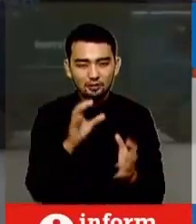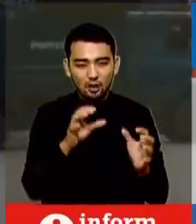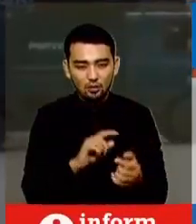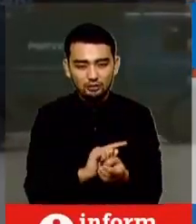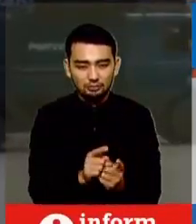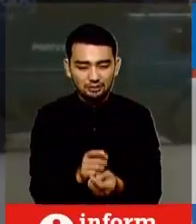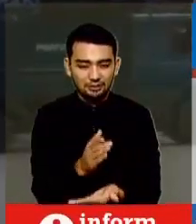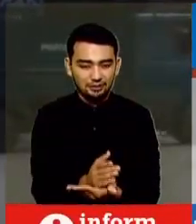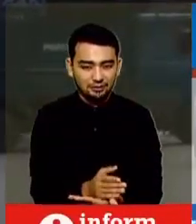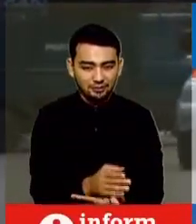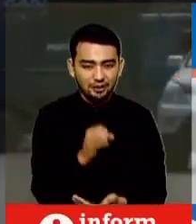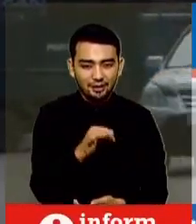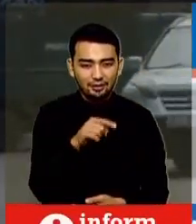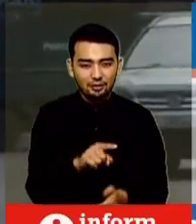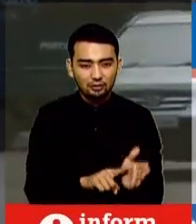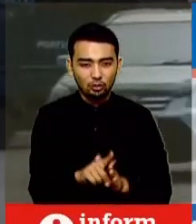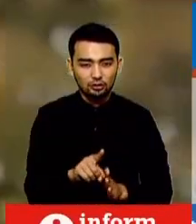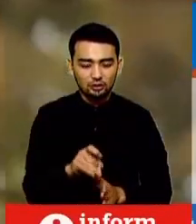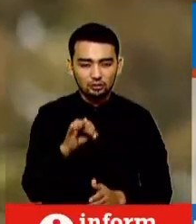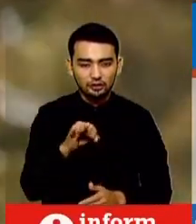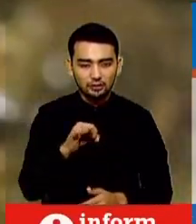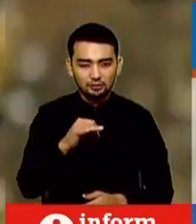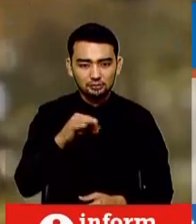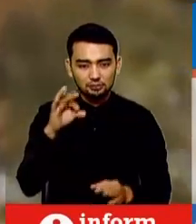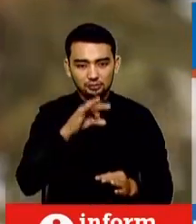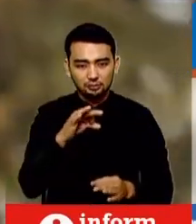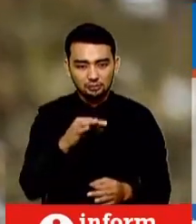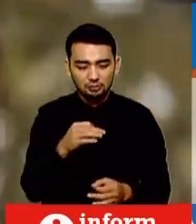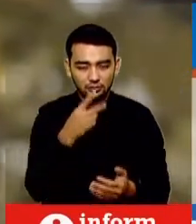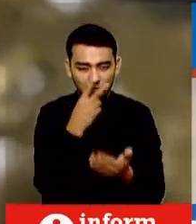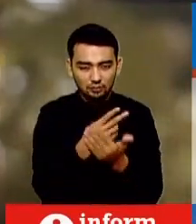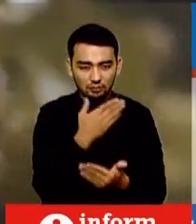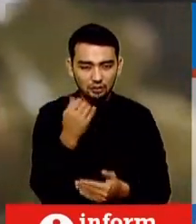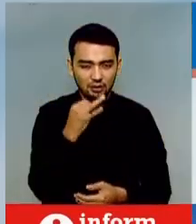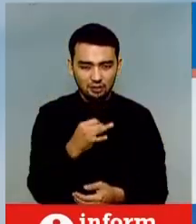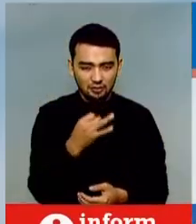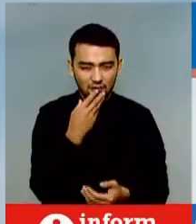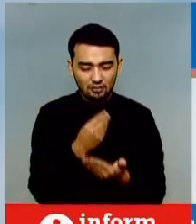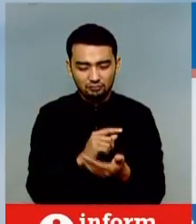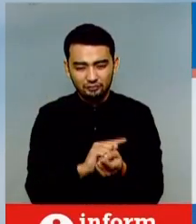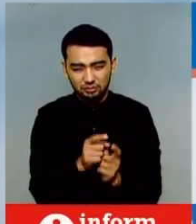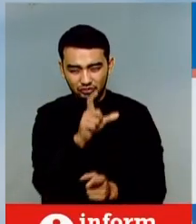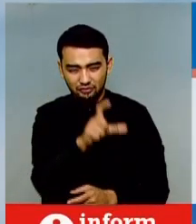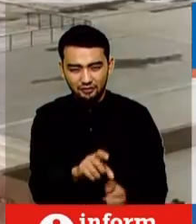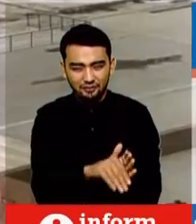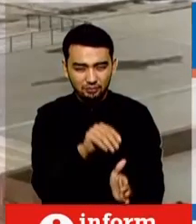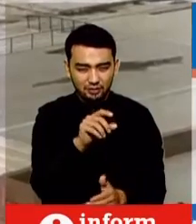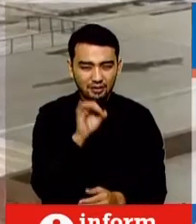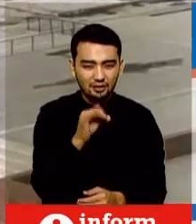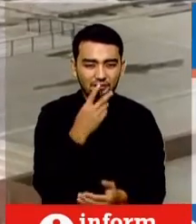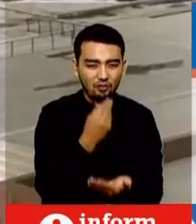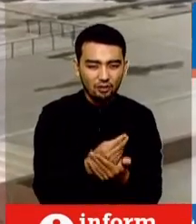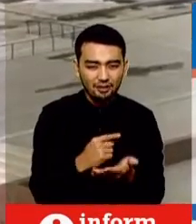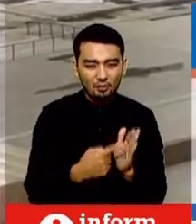ұсынды. Алайда бұл бастаманы Икрамовтың әріптестері құптаған жоқ. Жоғарғы кенештің өзге депутаттары мұндай талап